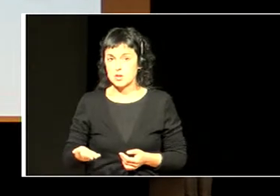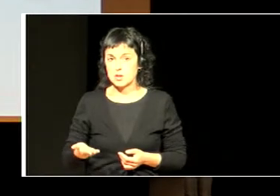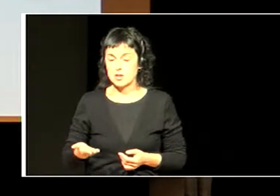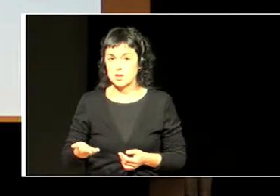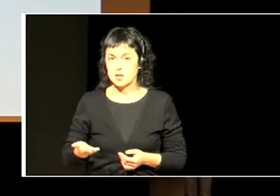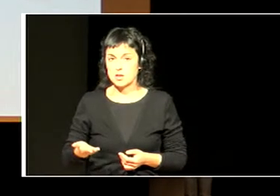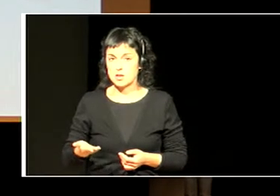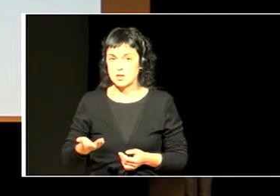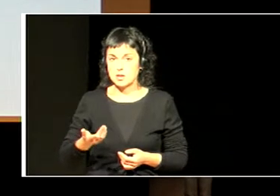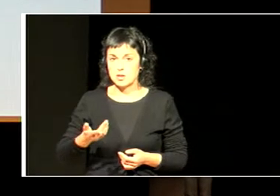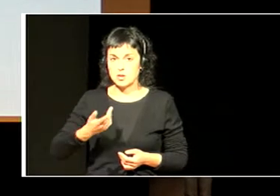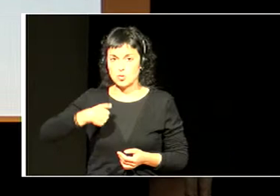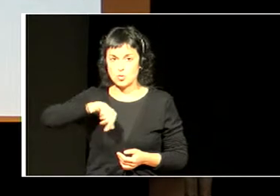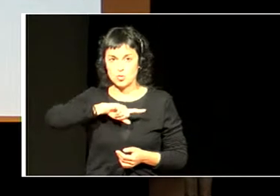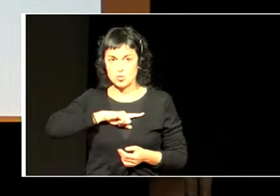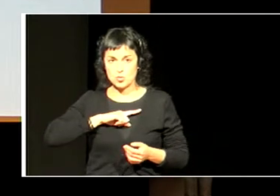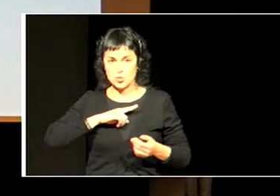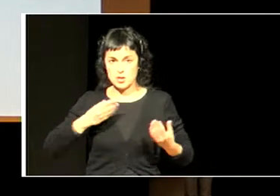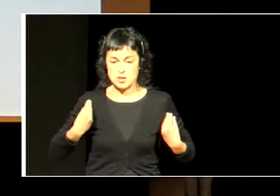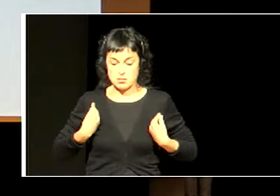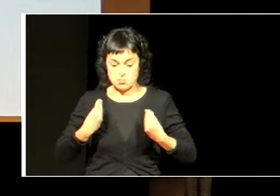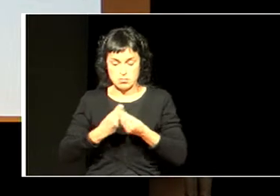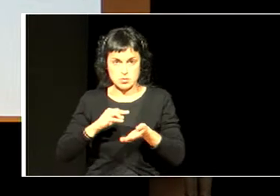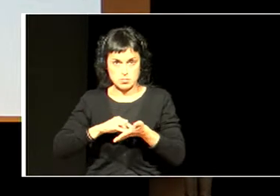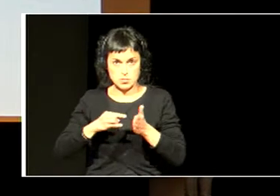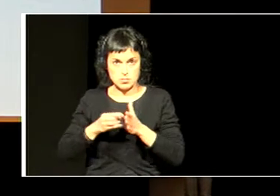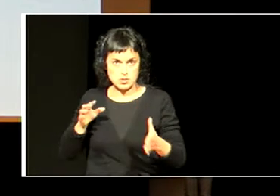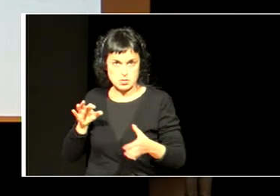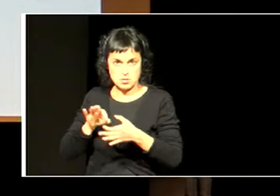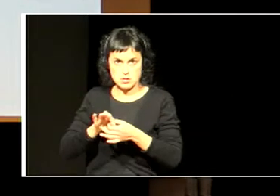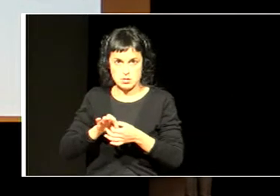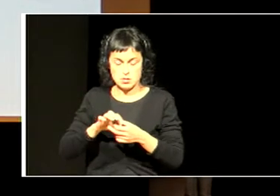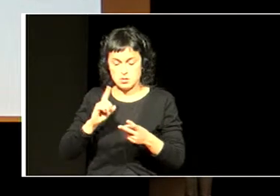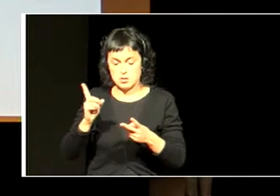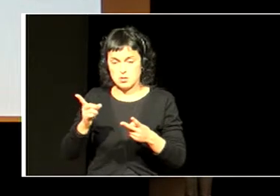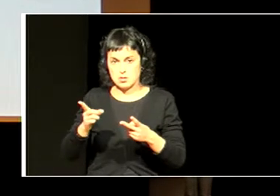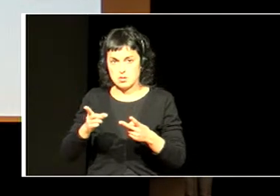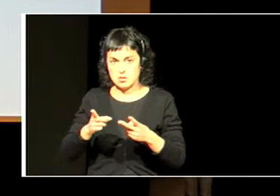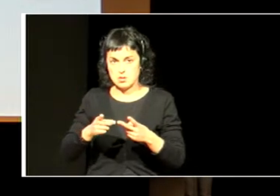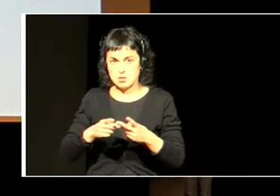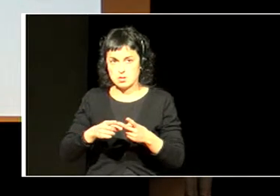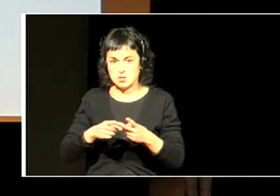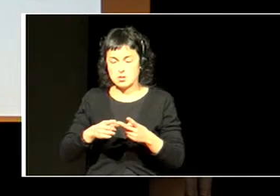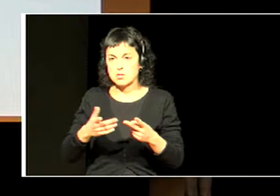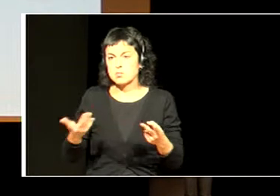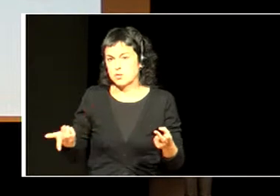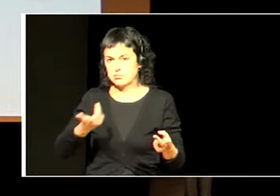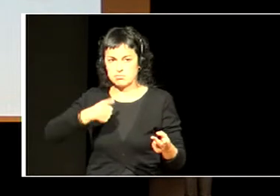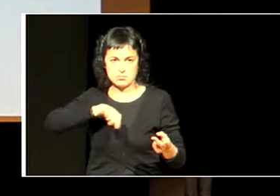bizikidetza planak hildo horretatik abiatzea. Beste zutabe, bueno, noski, gure identitatea